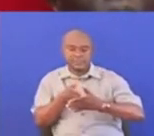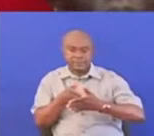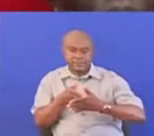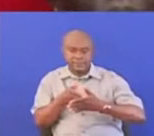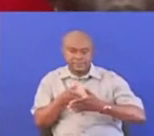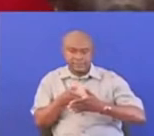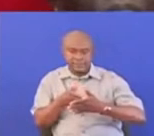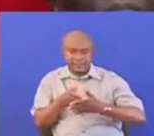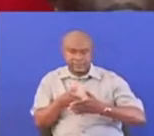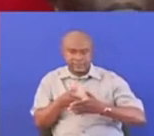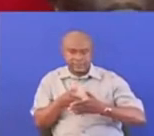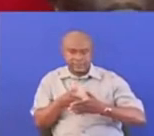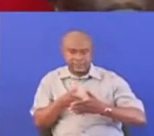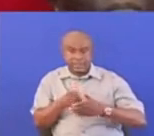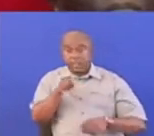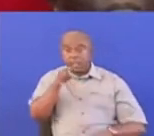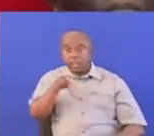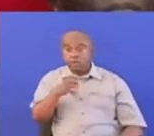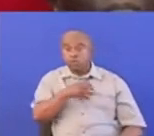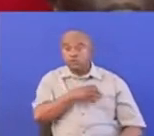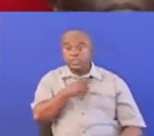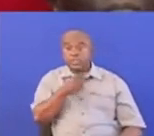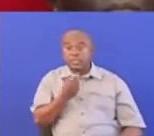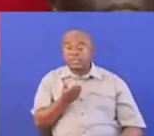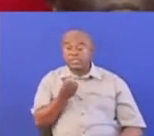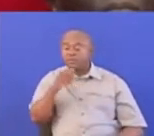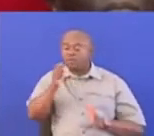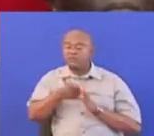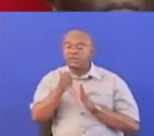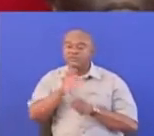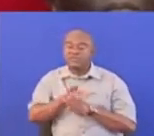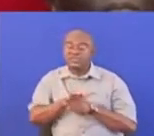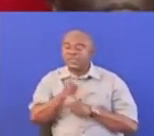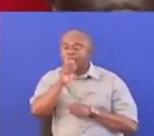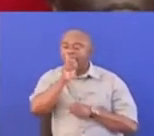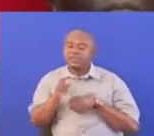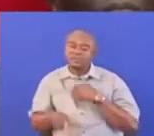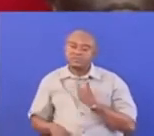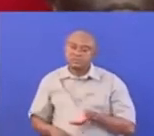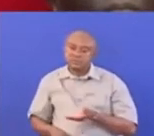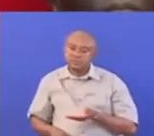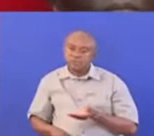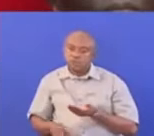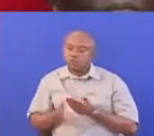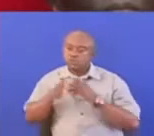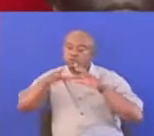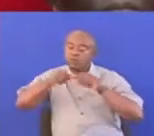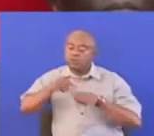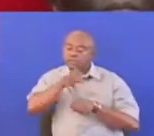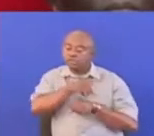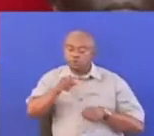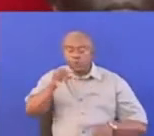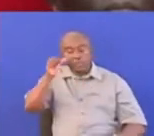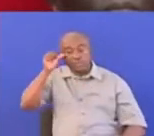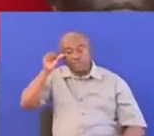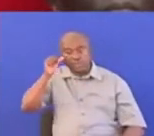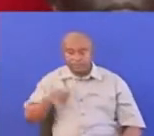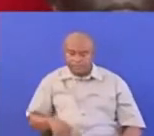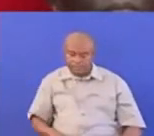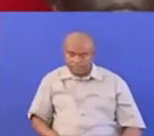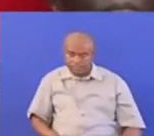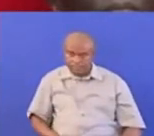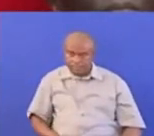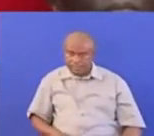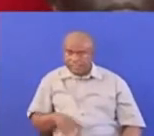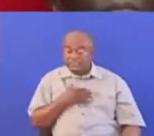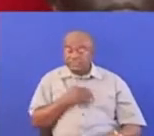na ukiangalia ndio maeneo ambapo wizara pia ilipeleka viwanda vingi vya asali kwa ajili ya kukapcha soko la China. Kwa hiyo tulikuwa